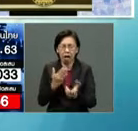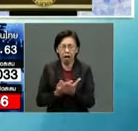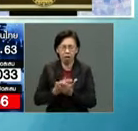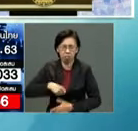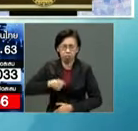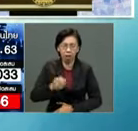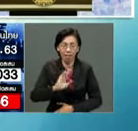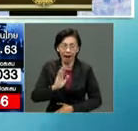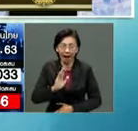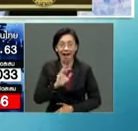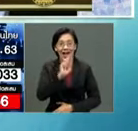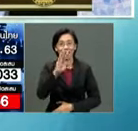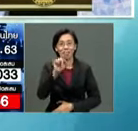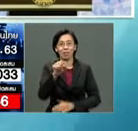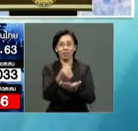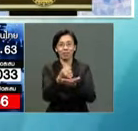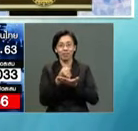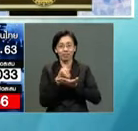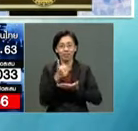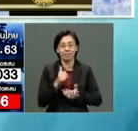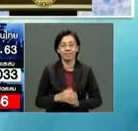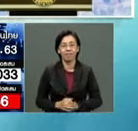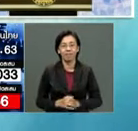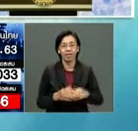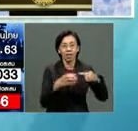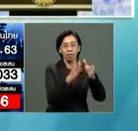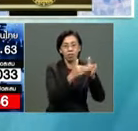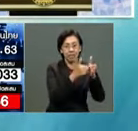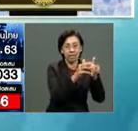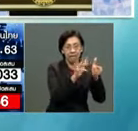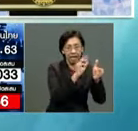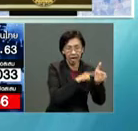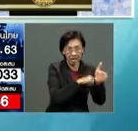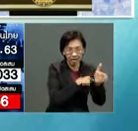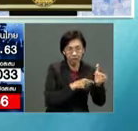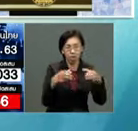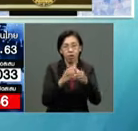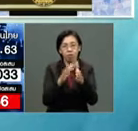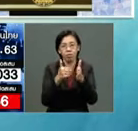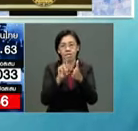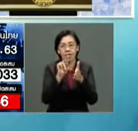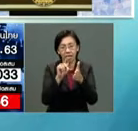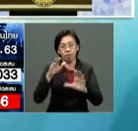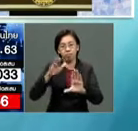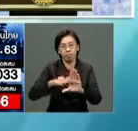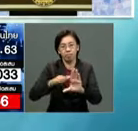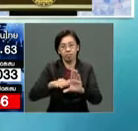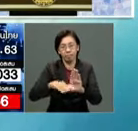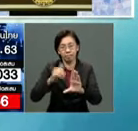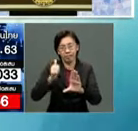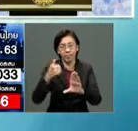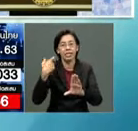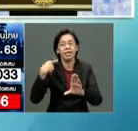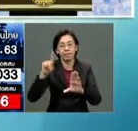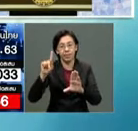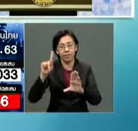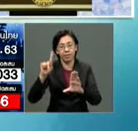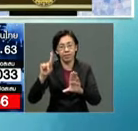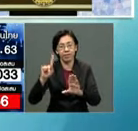นี้ฮะมาช่วยท่านได้นะครับกลุ่มสีขาวกลุ่มสีเขียว2กลุ่มนี้ลงทะเบียนตรงนี้ได้เลยนะครับท่านจะได้ใช้ประโยชน์จาก